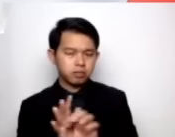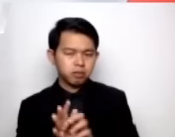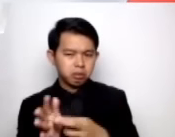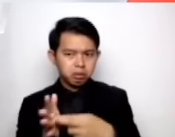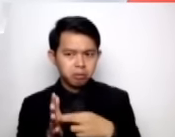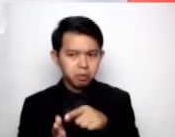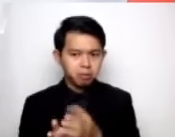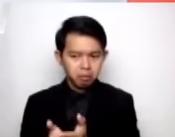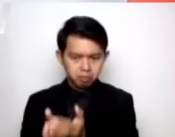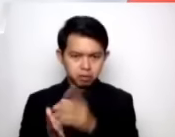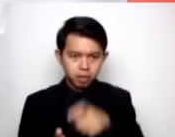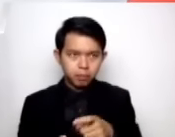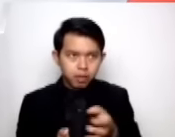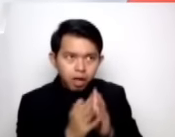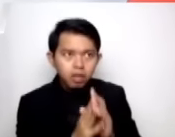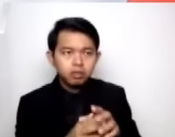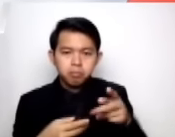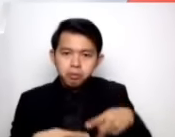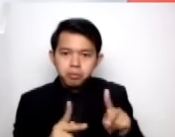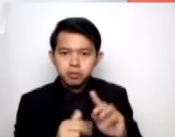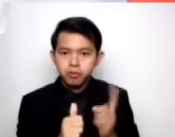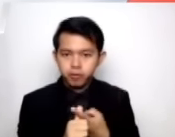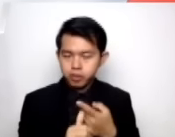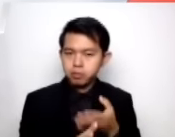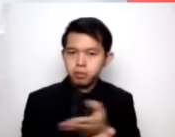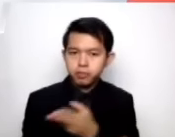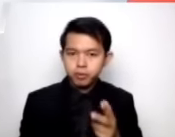muna ng permiso, bagay na tinawag na